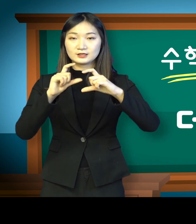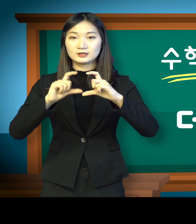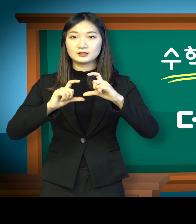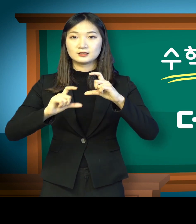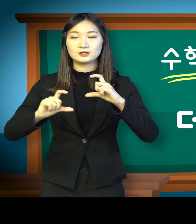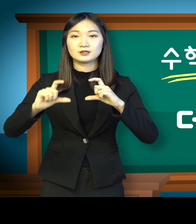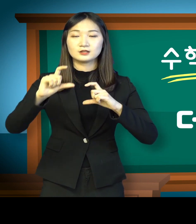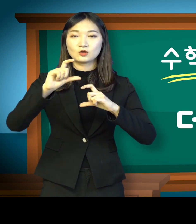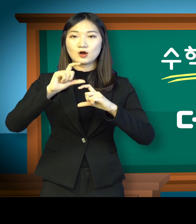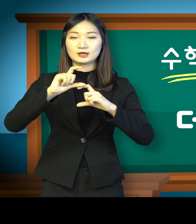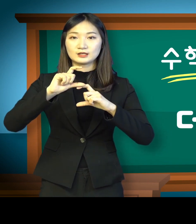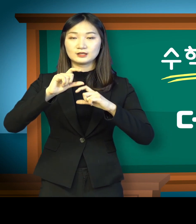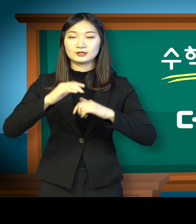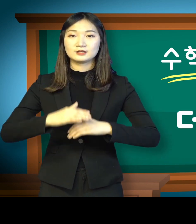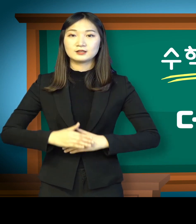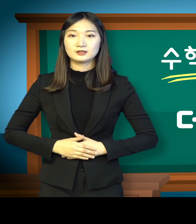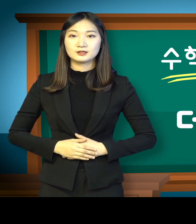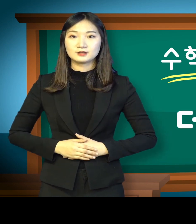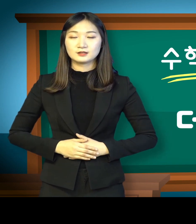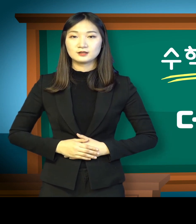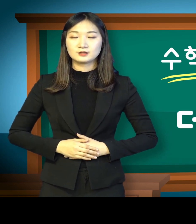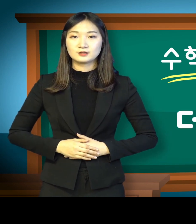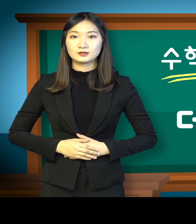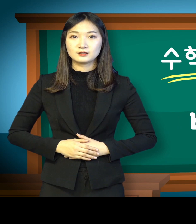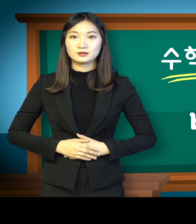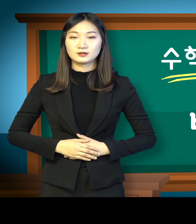더하기, 더하기